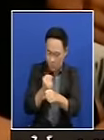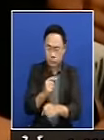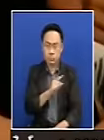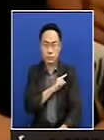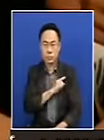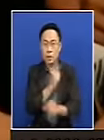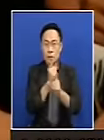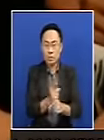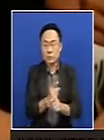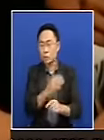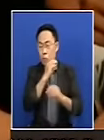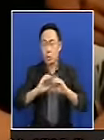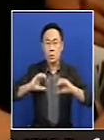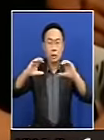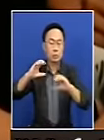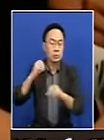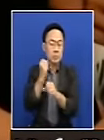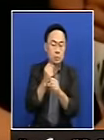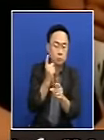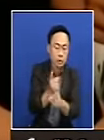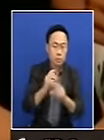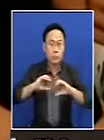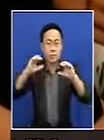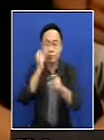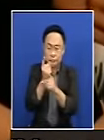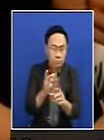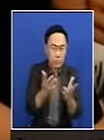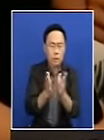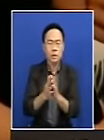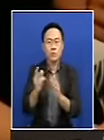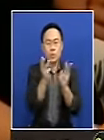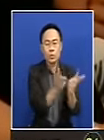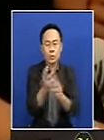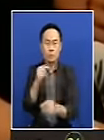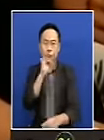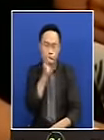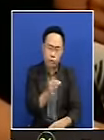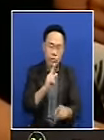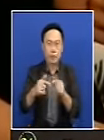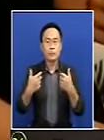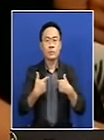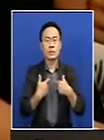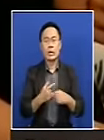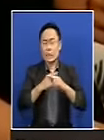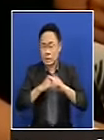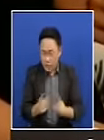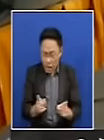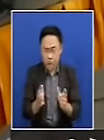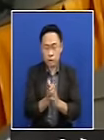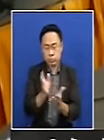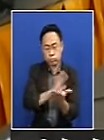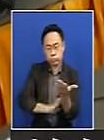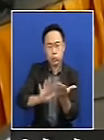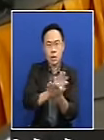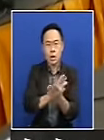มีกลไกไปจัดการกับรัฐอีกทีนึง ค่ะแต่ก็ต้องพูดกันตามตรงนะคะว่าการร่างครั้งนี้ไม่สามารถทำตามที่อยาก